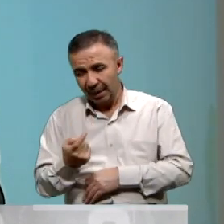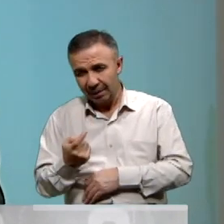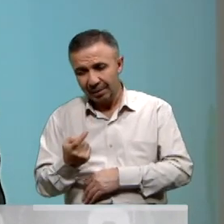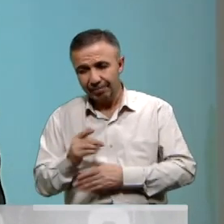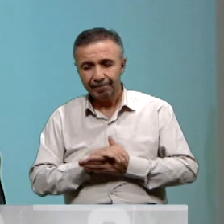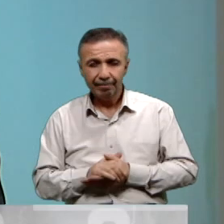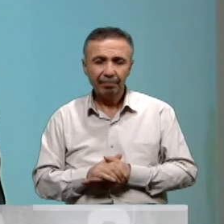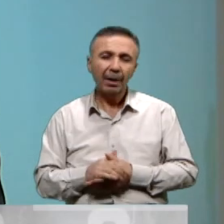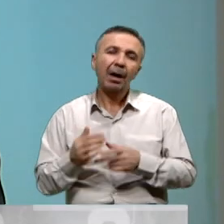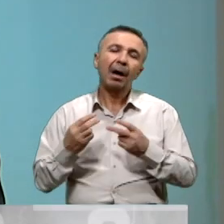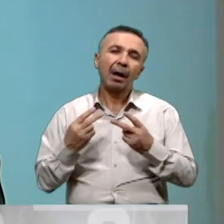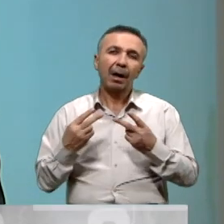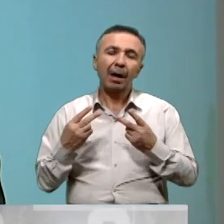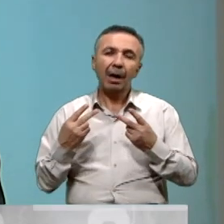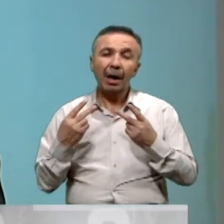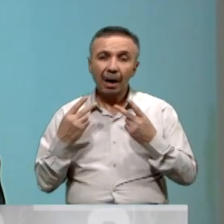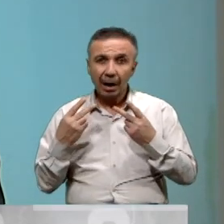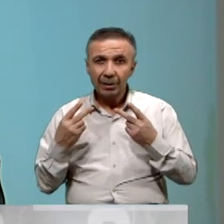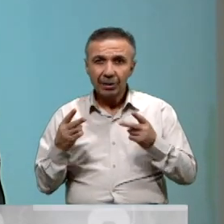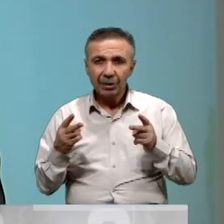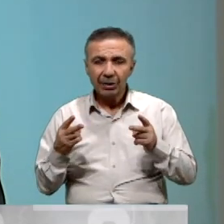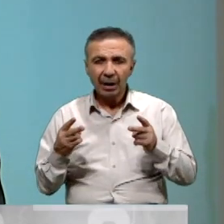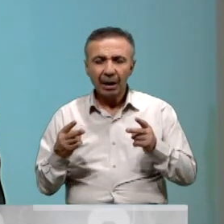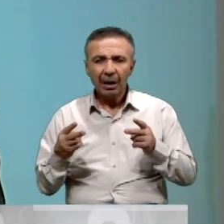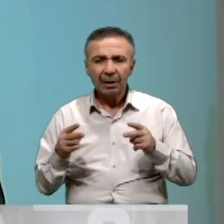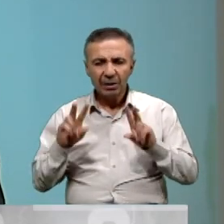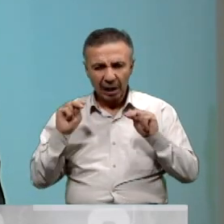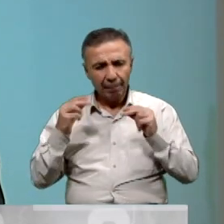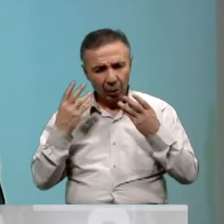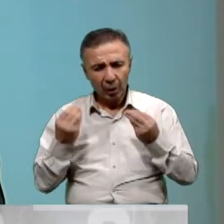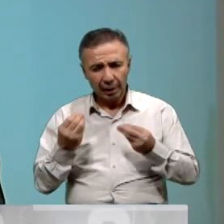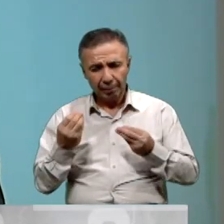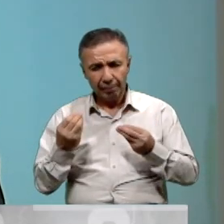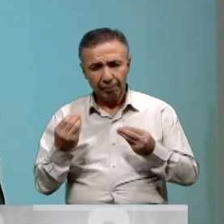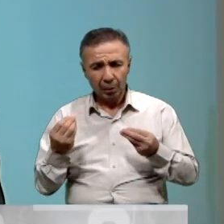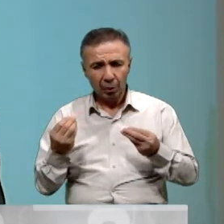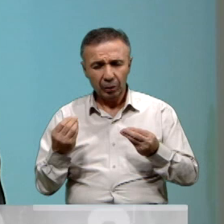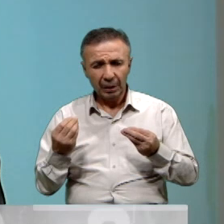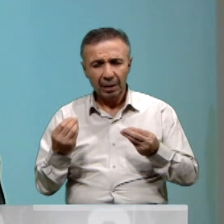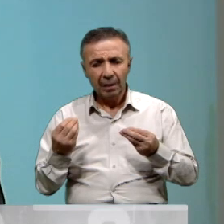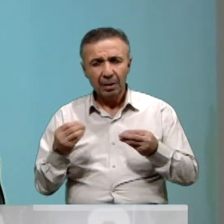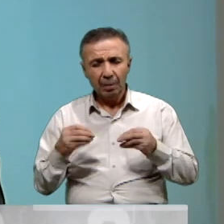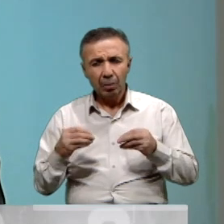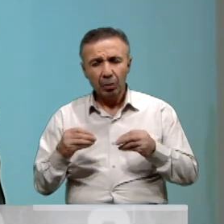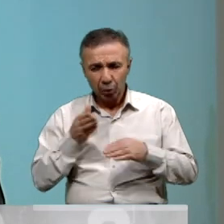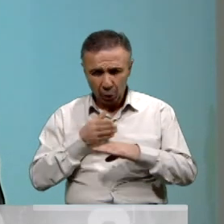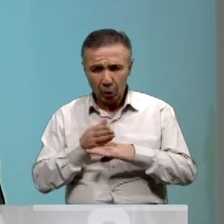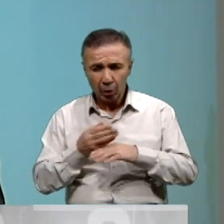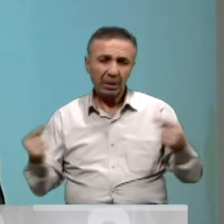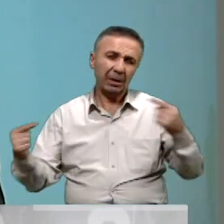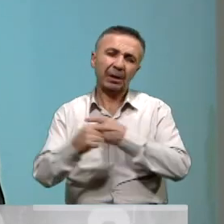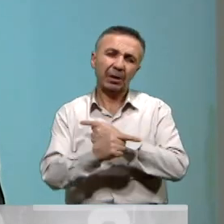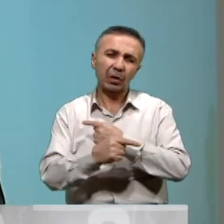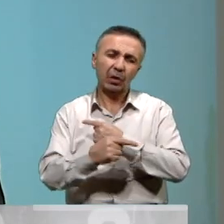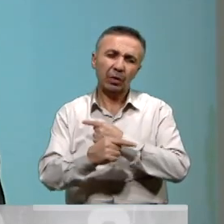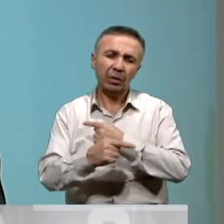açıkça Nas olan bir konuda nasılsın zıttını söylemek bu şekilde bir inanca